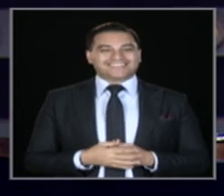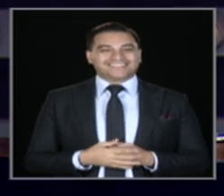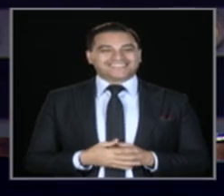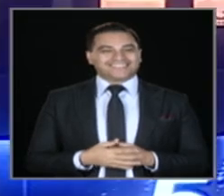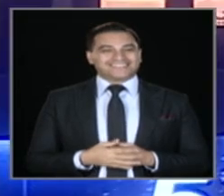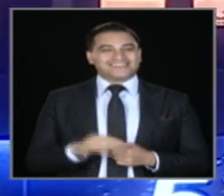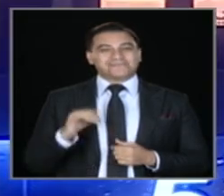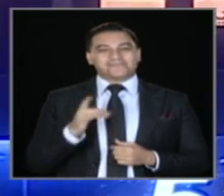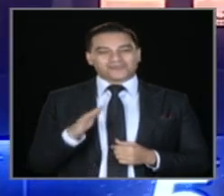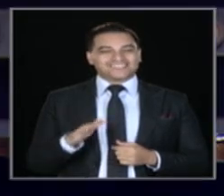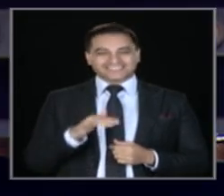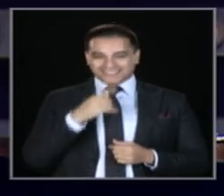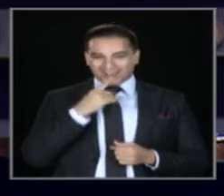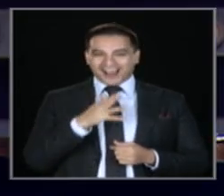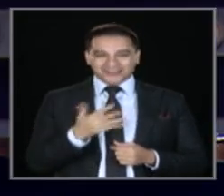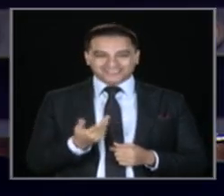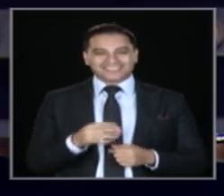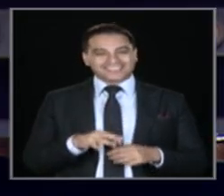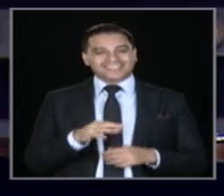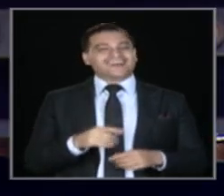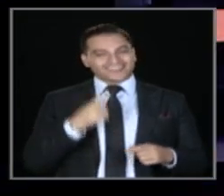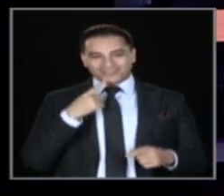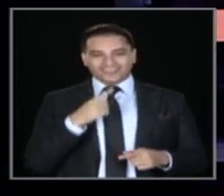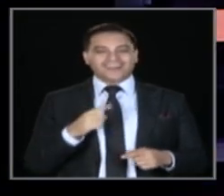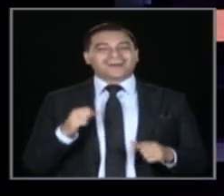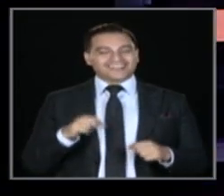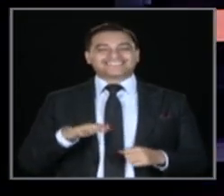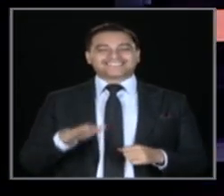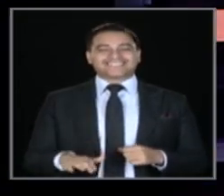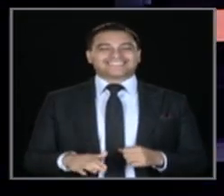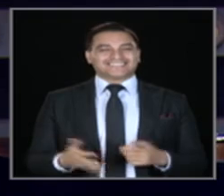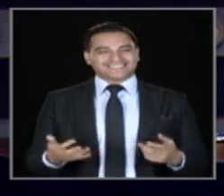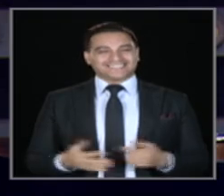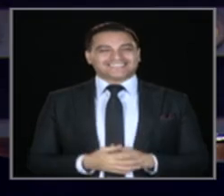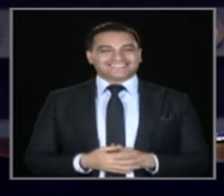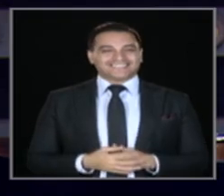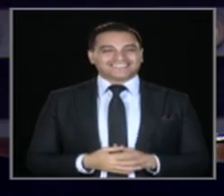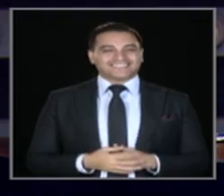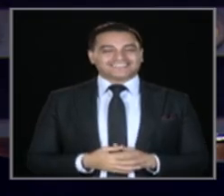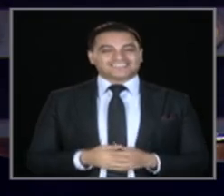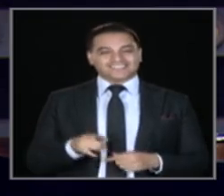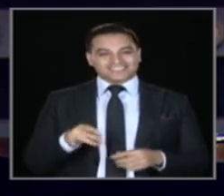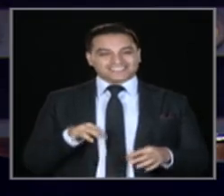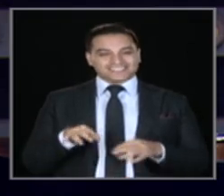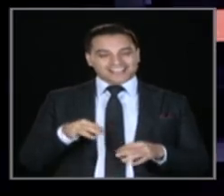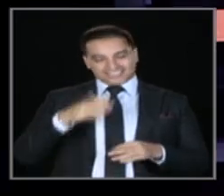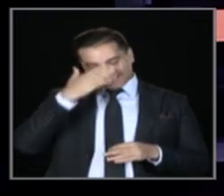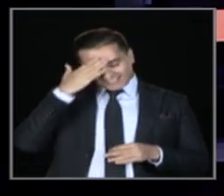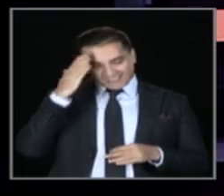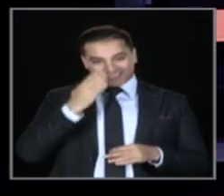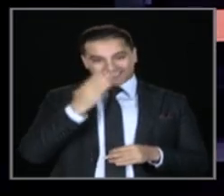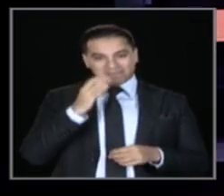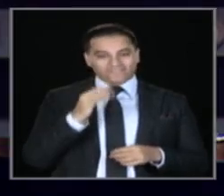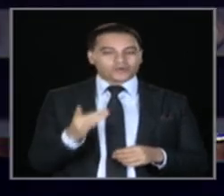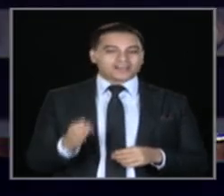أهلك مرسي رأيك إيه؟ ما أنا أسألها. تأجله شوية وعدايس على البازر. بص أنت سياسة واقتصاد ومفروض السؤال ده